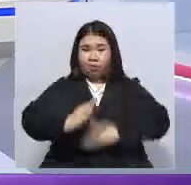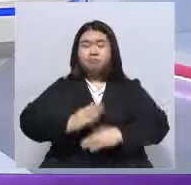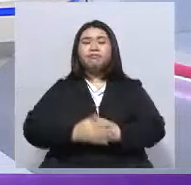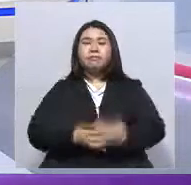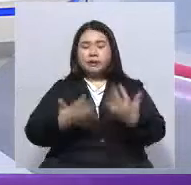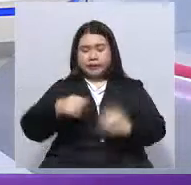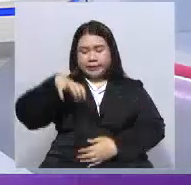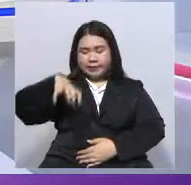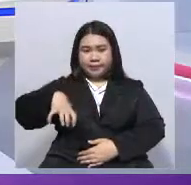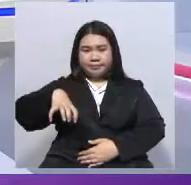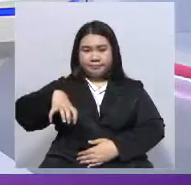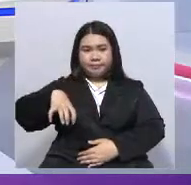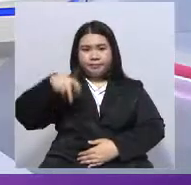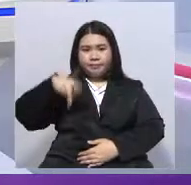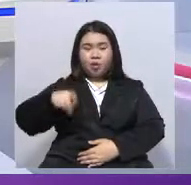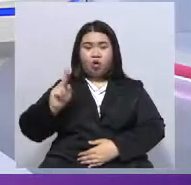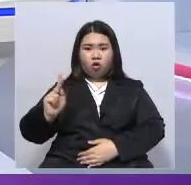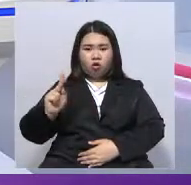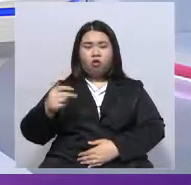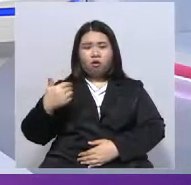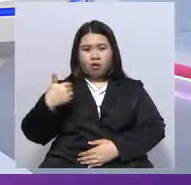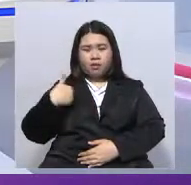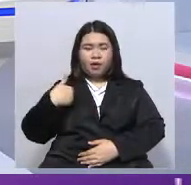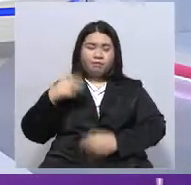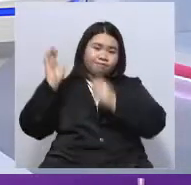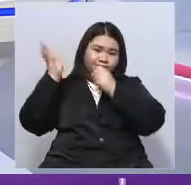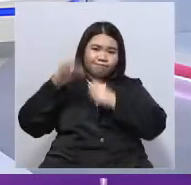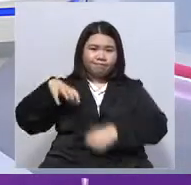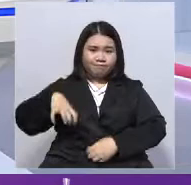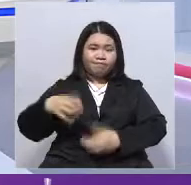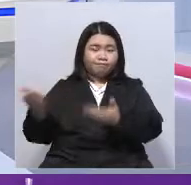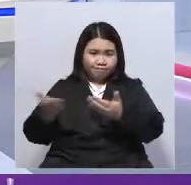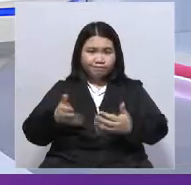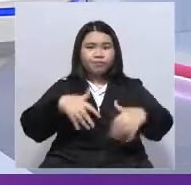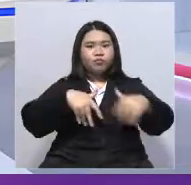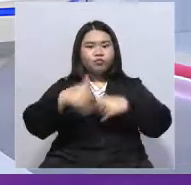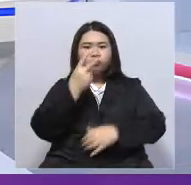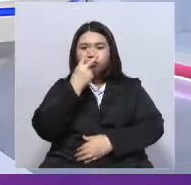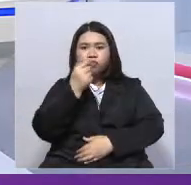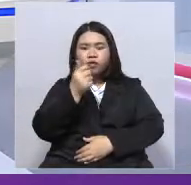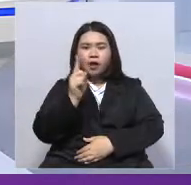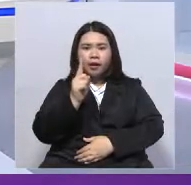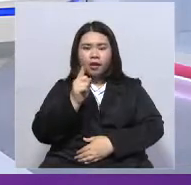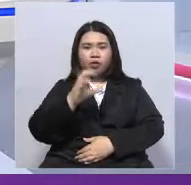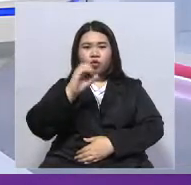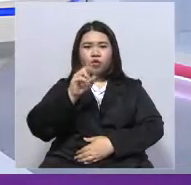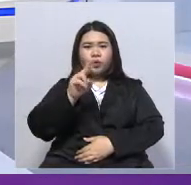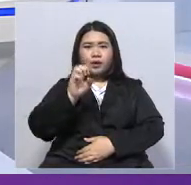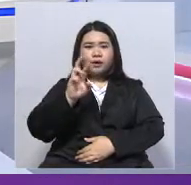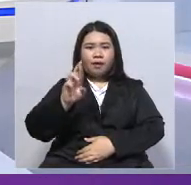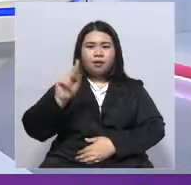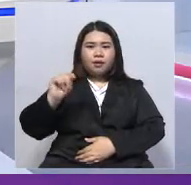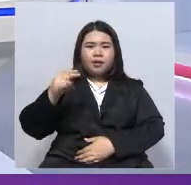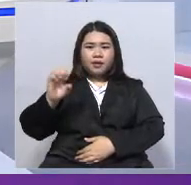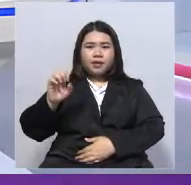ทางกรมส่งเสริมและพัฒนาคุณภาพชีวิตคนพิการและกรมประชาสัมพันธ์นะครับเชิญชวนประชาชนนะครับรับชมรายการ Over the Limit ป